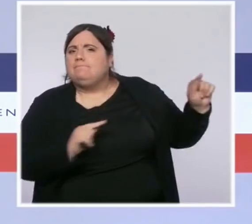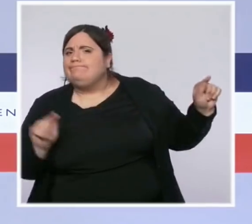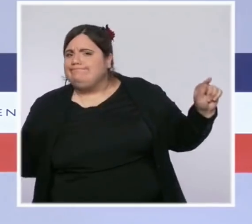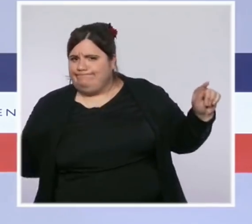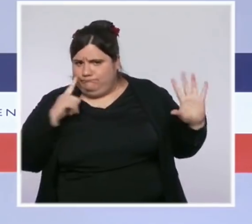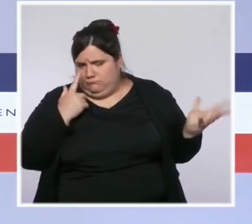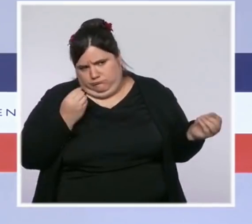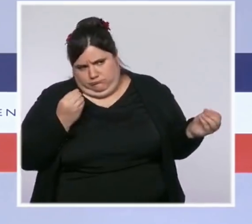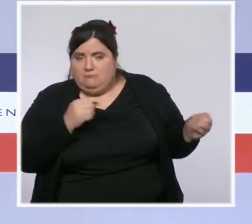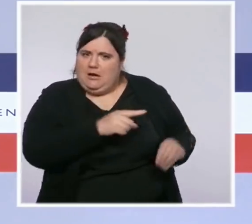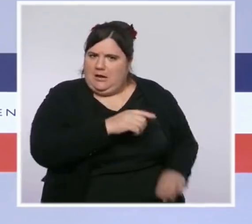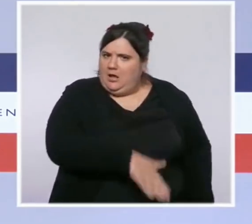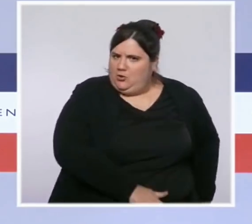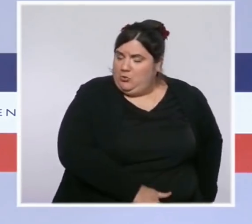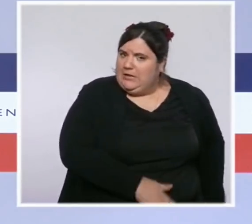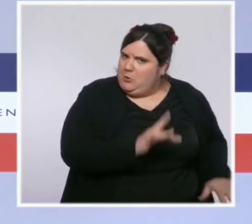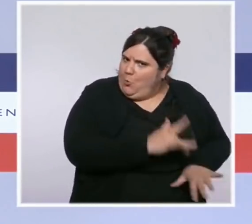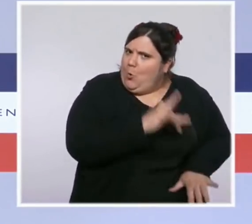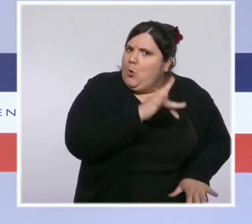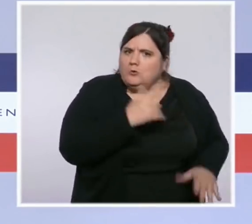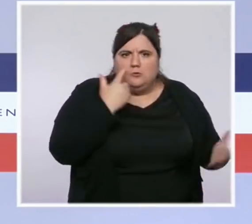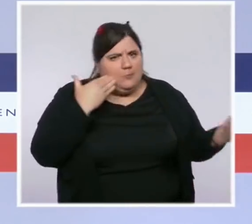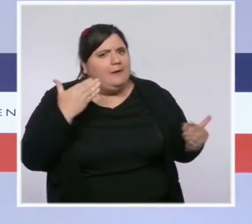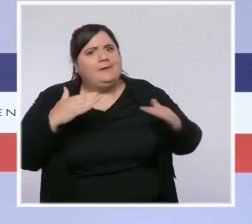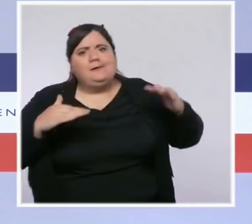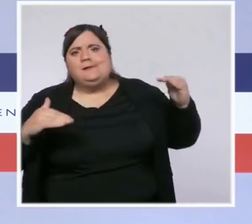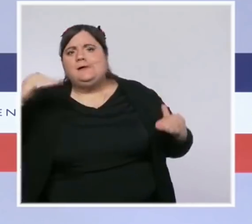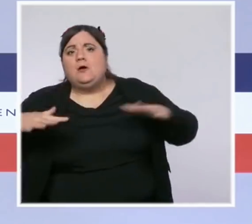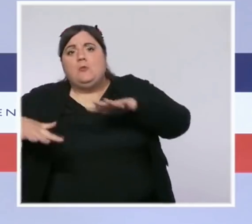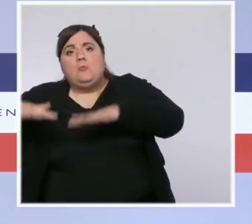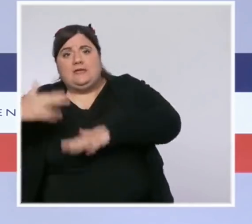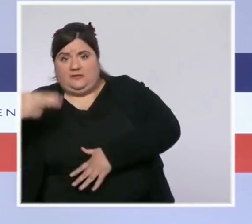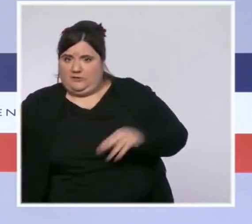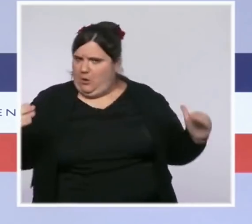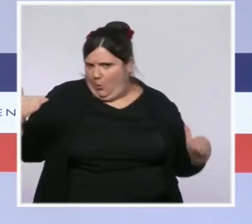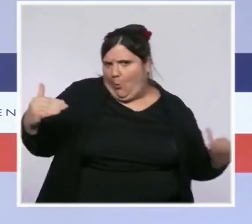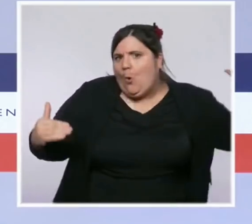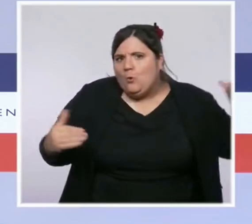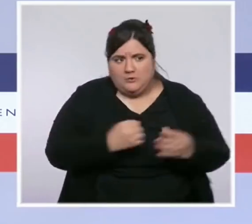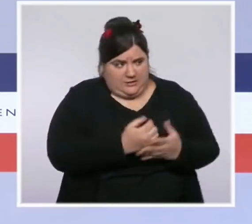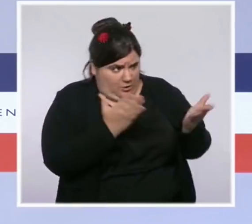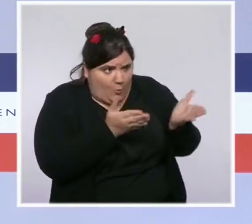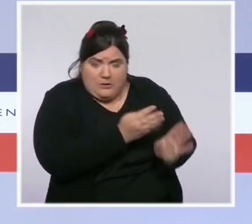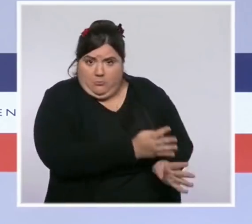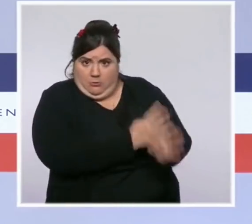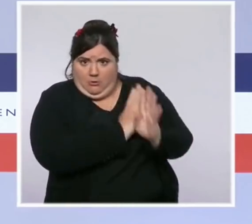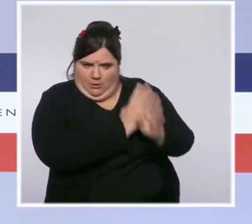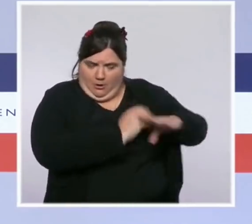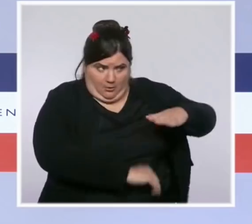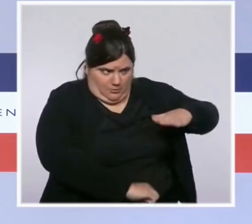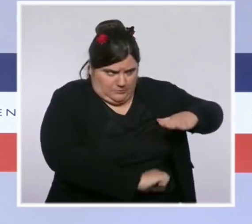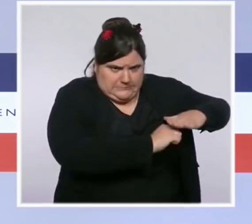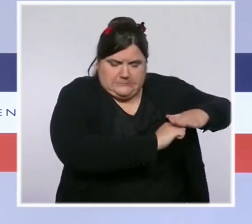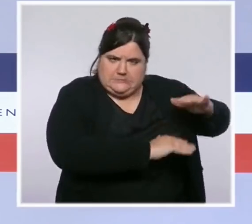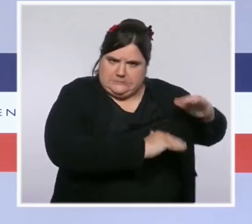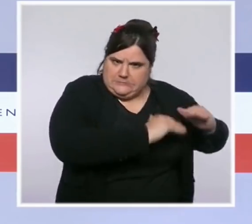du territoire national et où la situation hospitalière reste critique. La situation se détériore aussi nettement et très rapidement à La Réunion